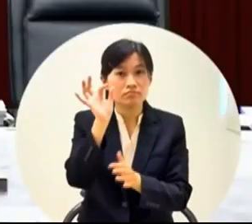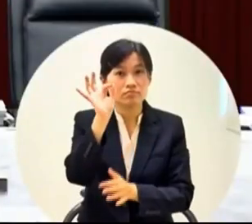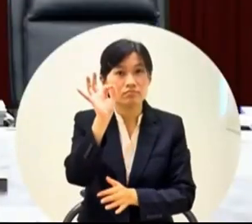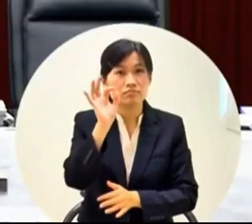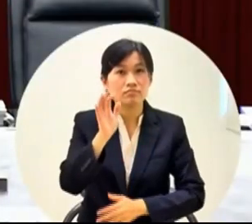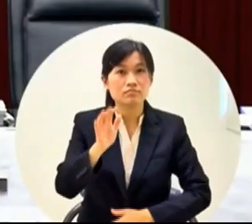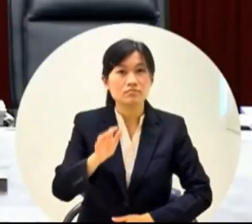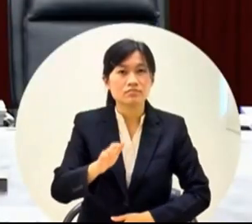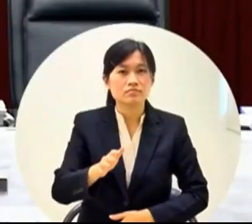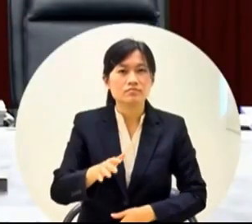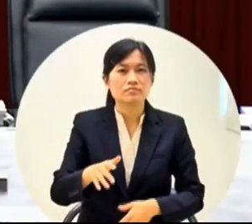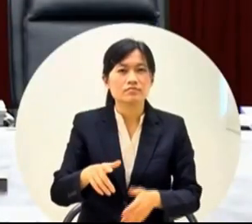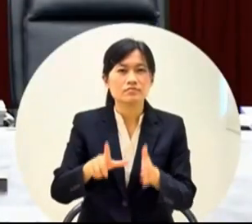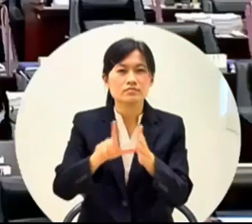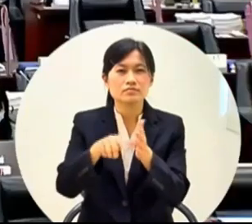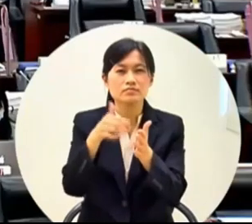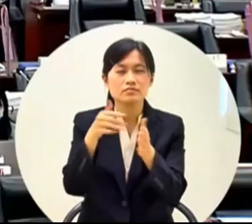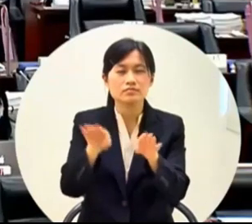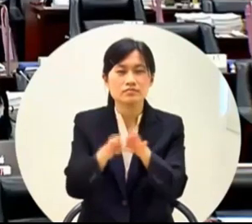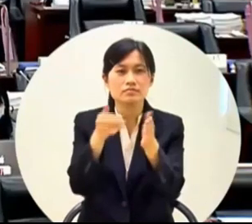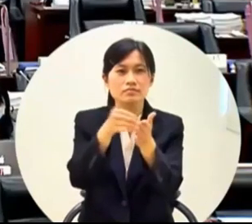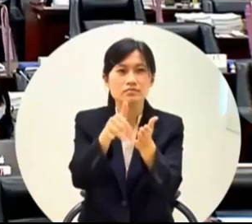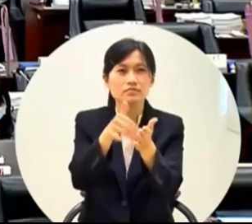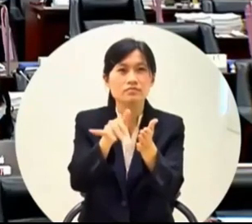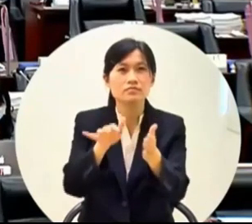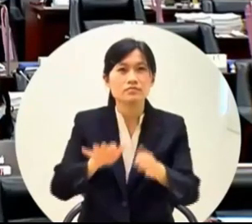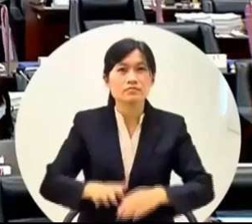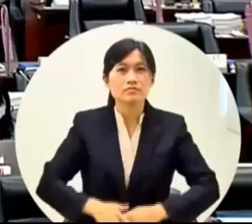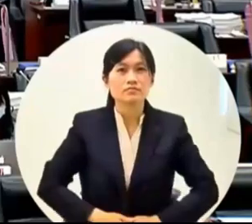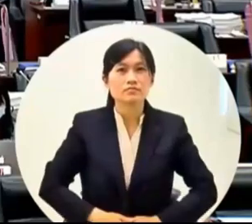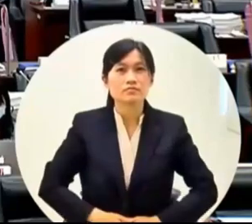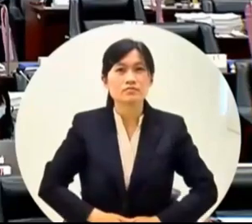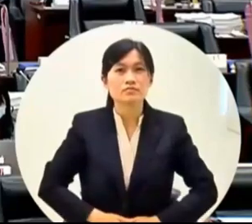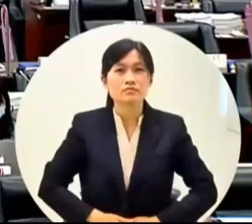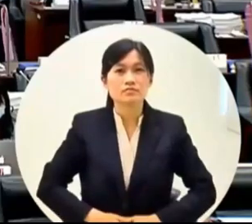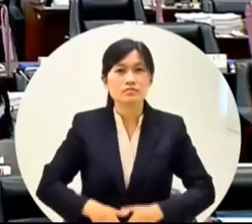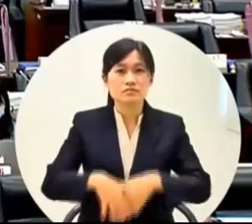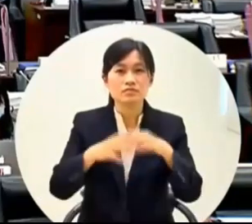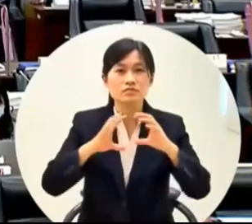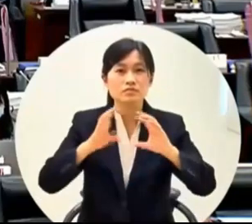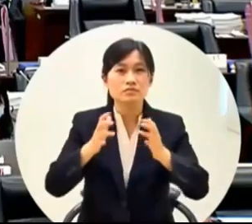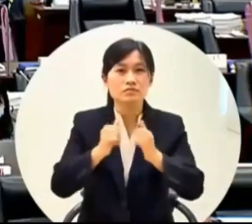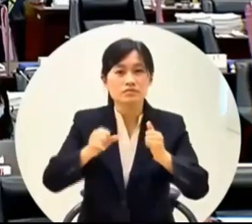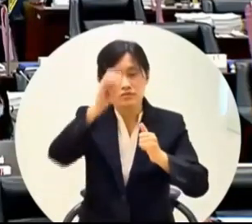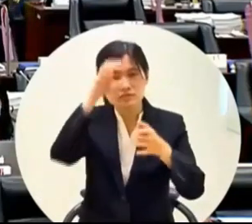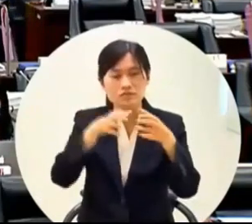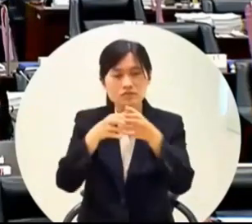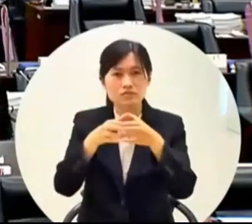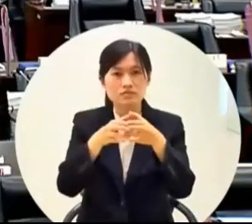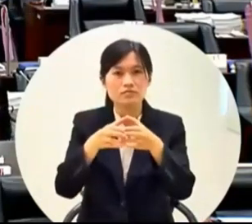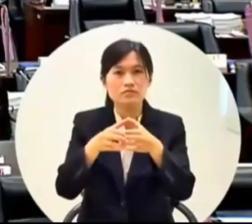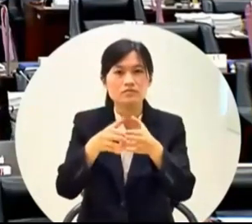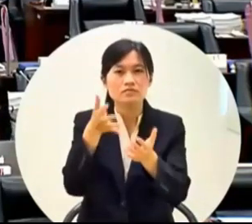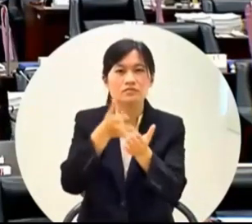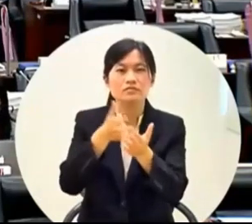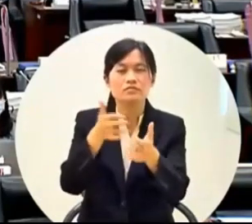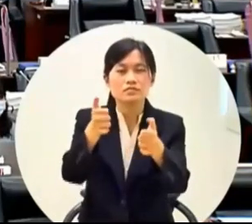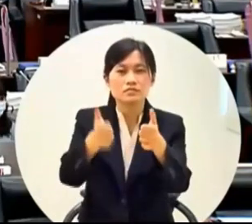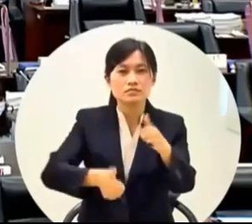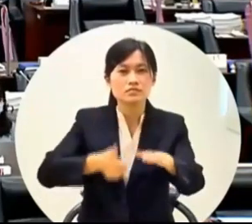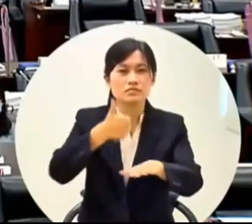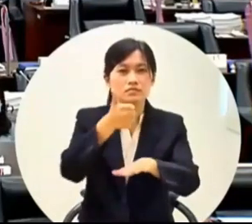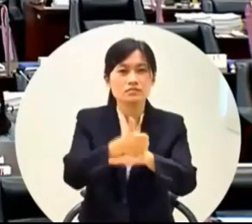好，计时请开始。国民党团请发言。 谢谢啊，谢谢主席，还有我们所